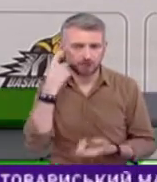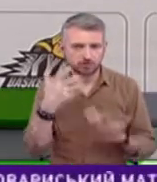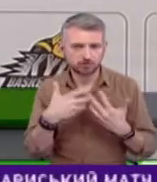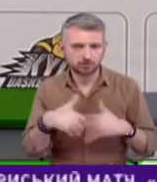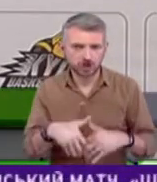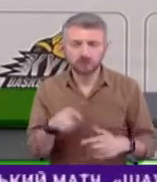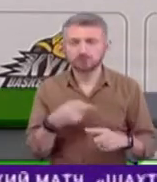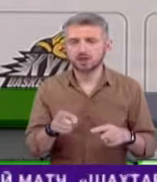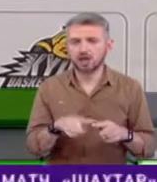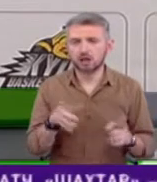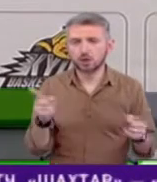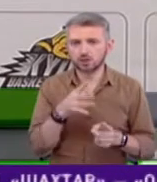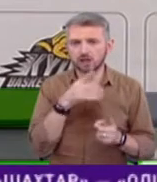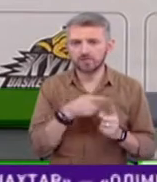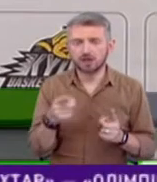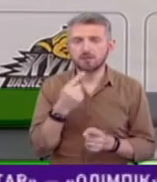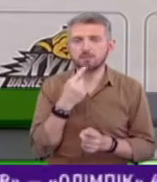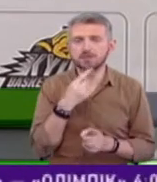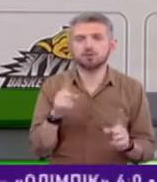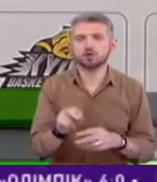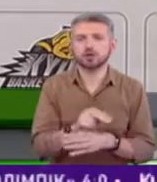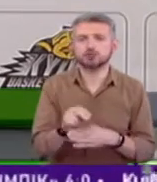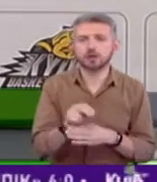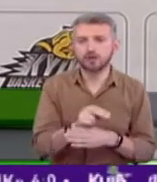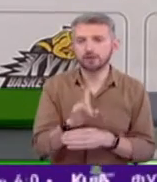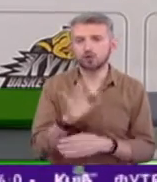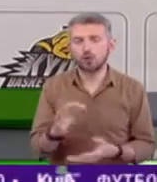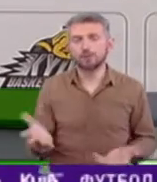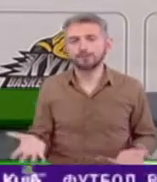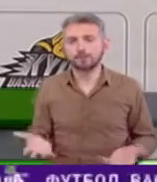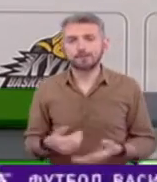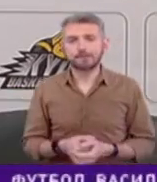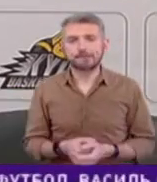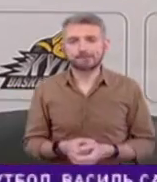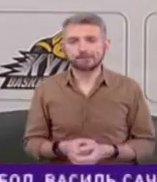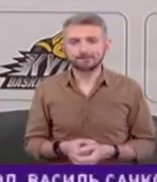За это короткое время попытаемся что-то исправить, но